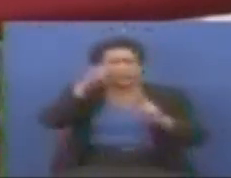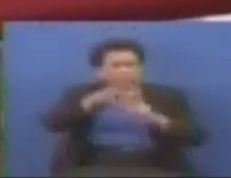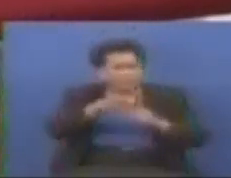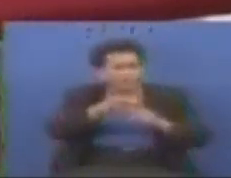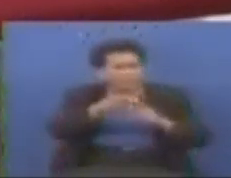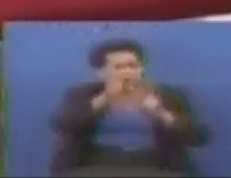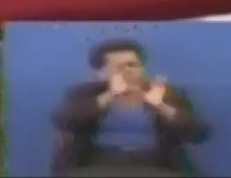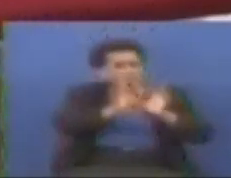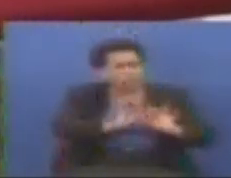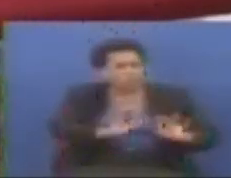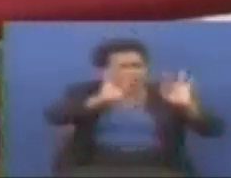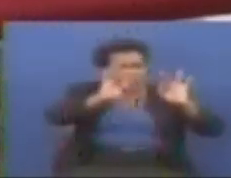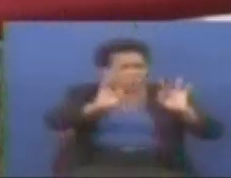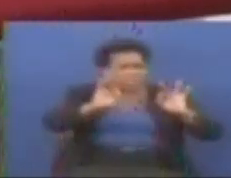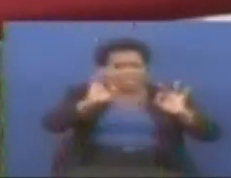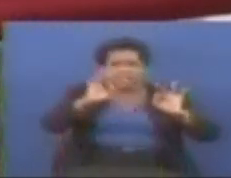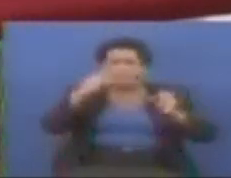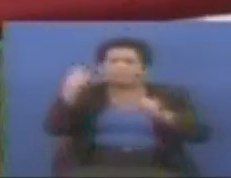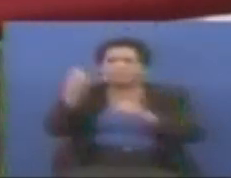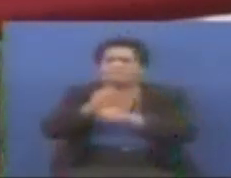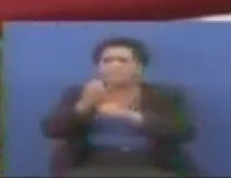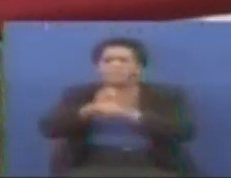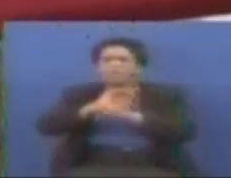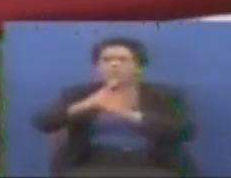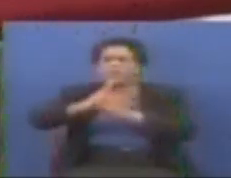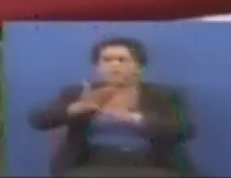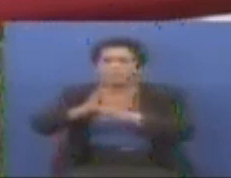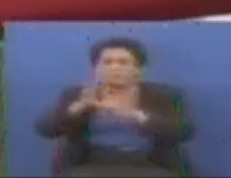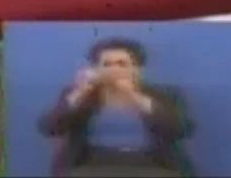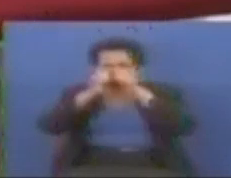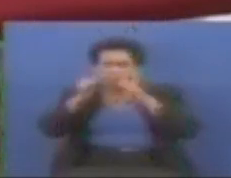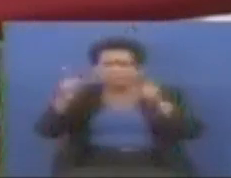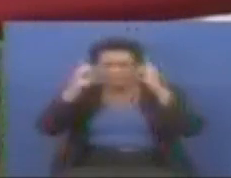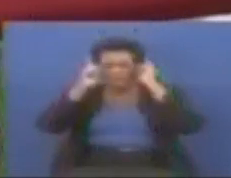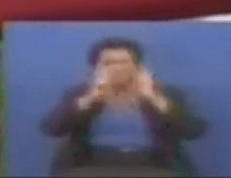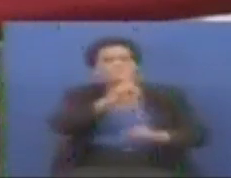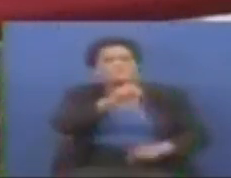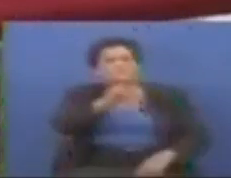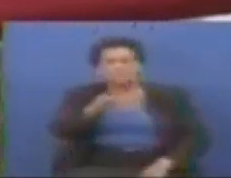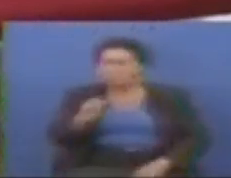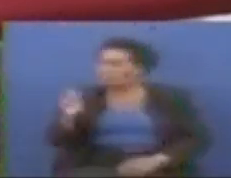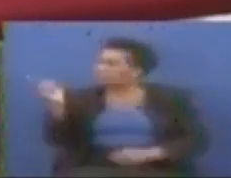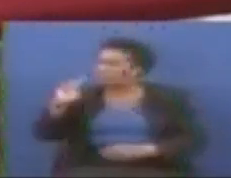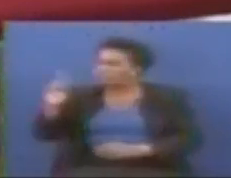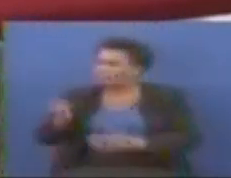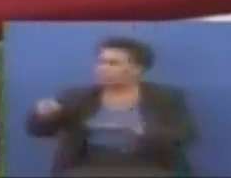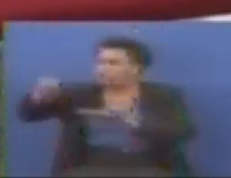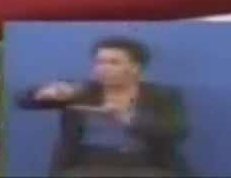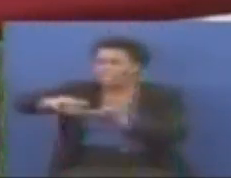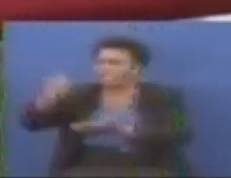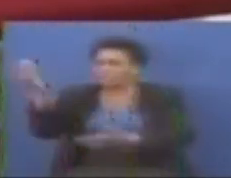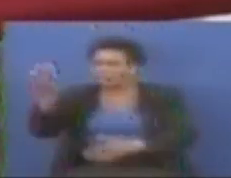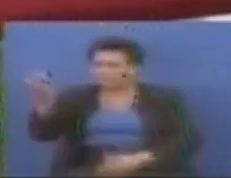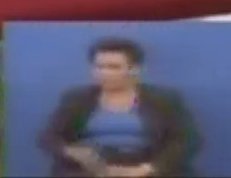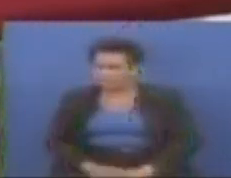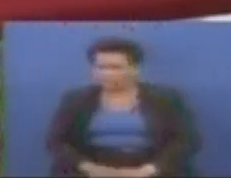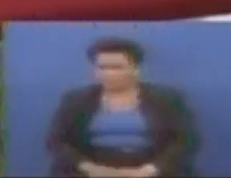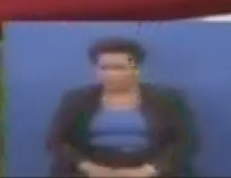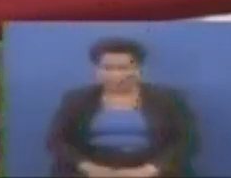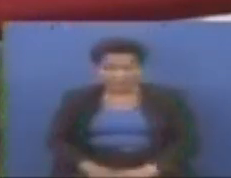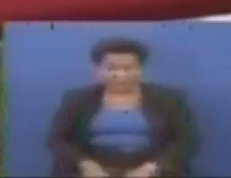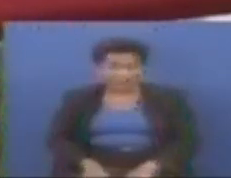lengo la kuendelea kuongeza nafasi za udahili ili kuendelea kutosheleza mahitaji ya walimu nchini.